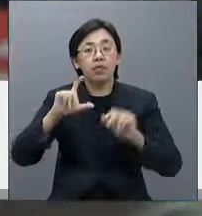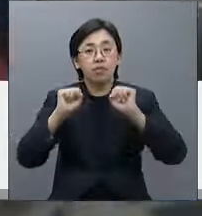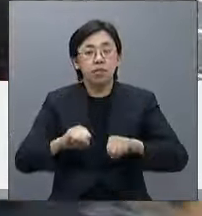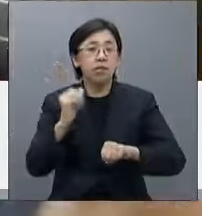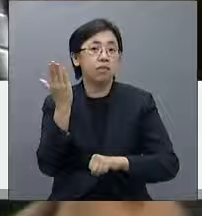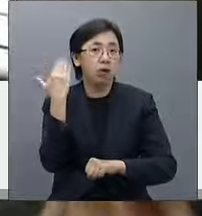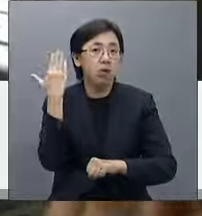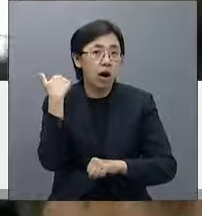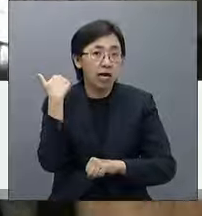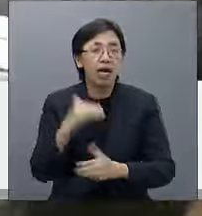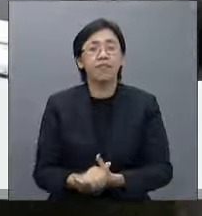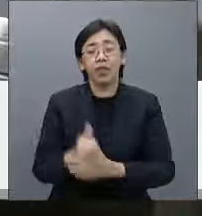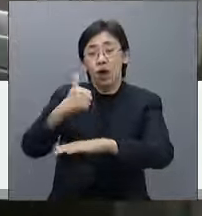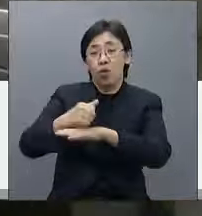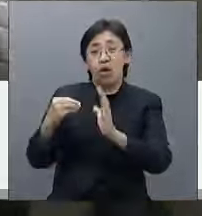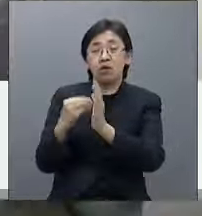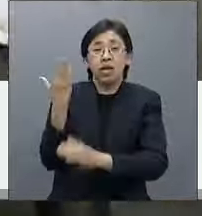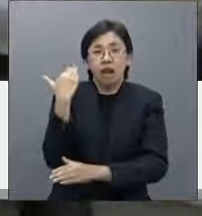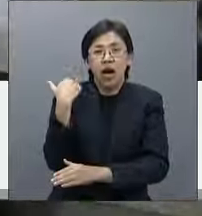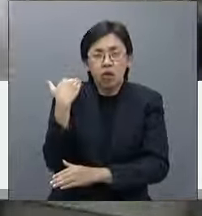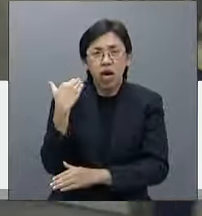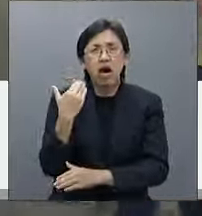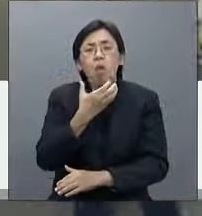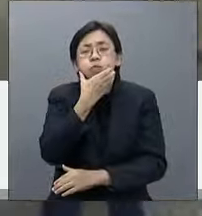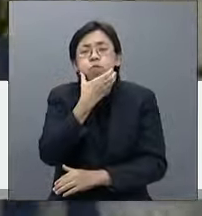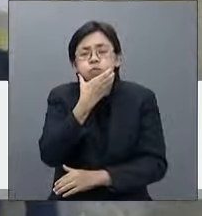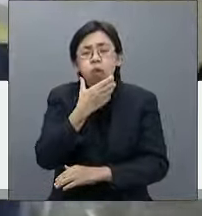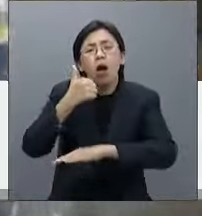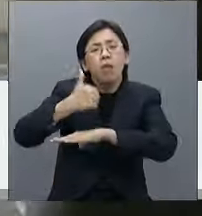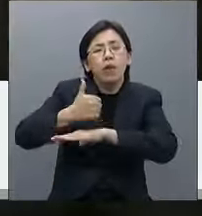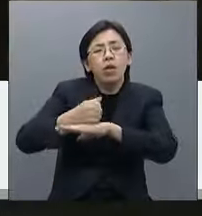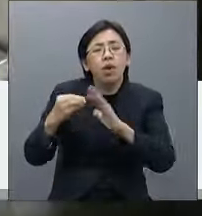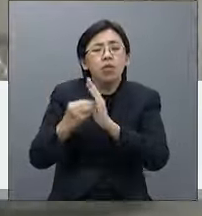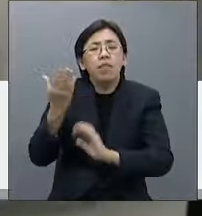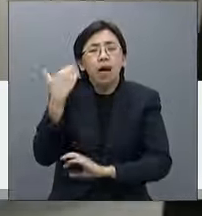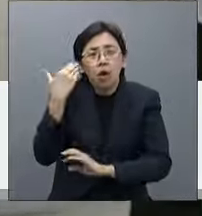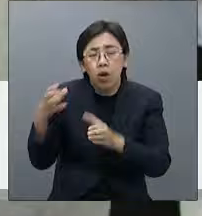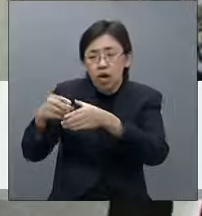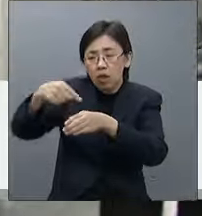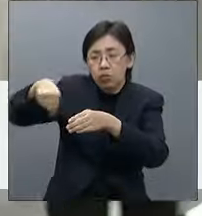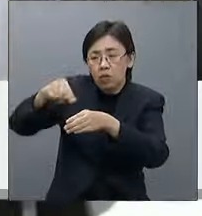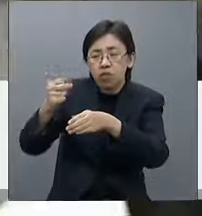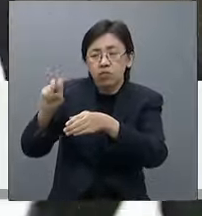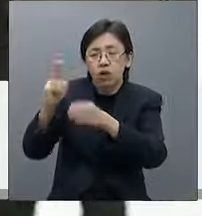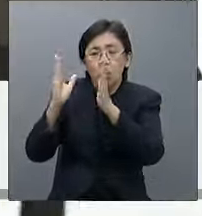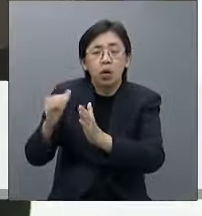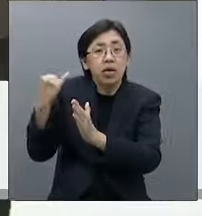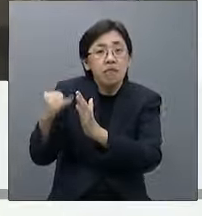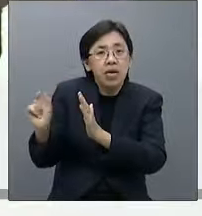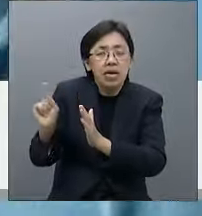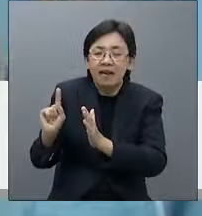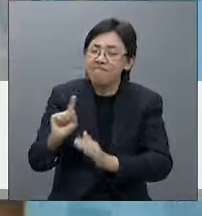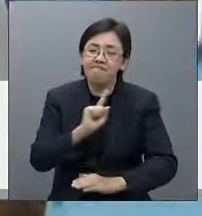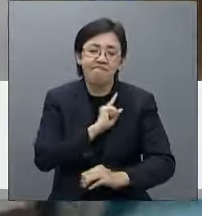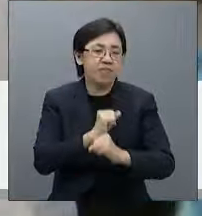ะชี้มูลความผิดหม่อมราชวงศ์สุขุมพันธุ์บริพัตรอดีตผู้ว่าราชการกรุงเทพมหานครกับพวกรวม12คนฐานปฏิบัติหน้า